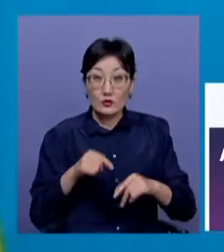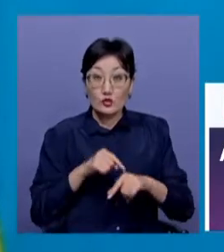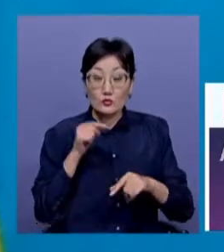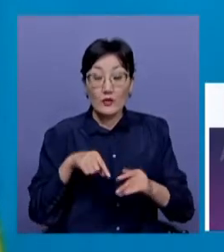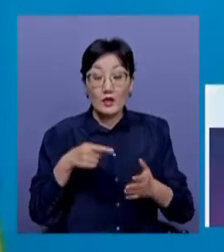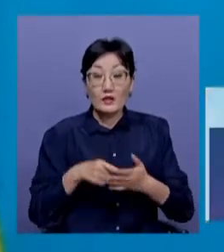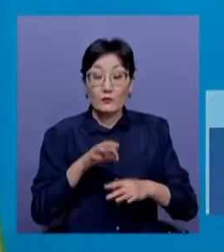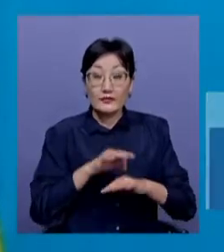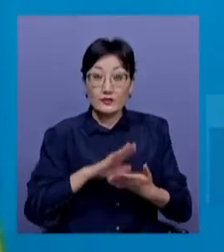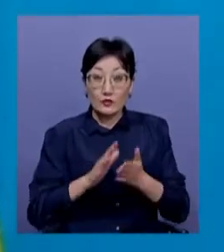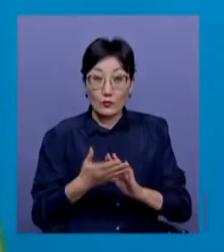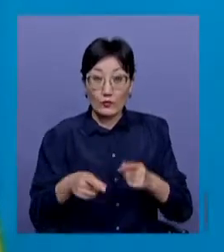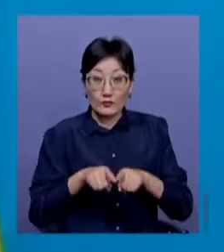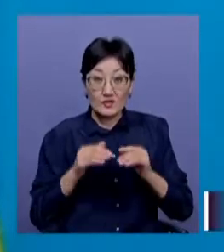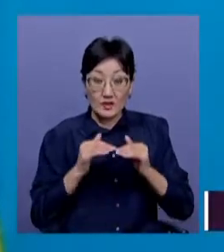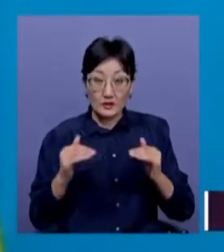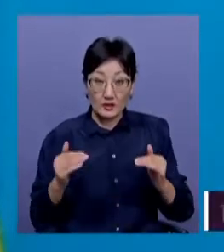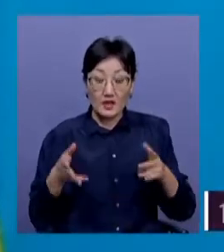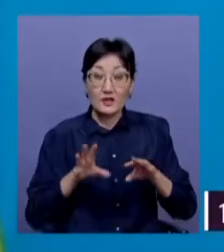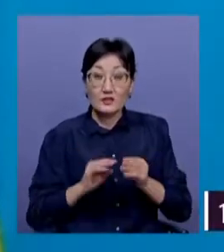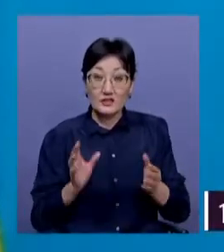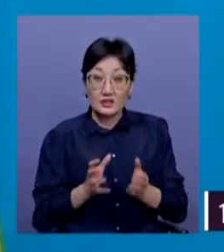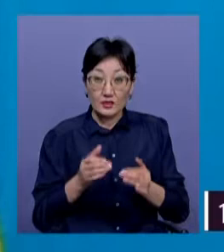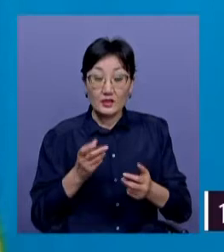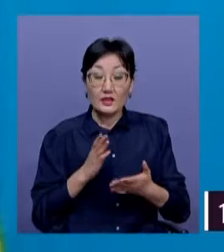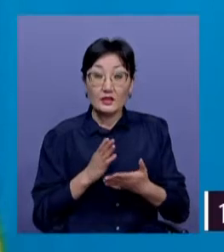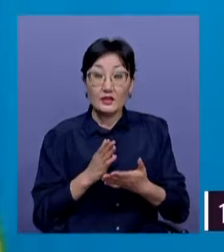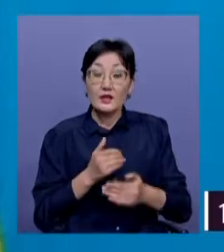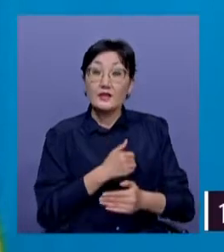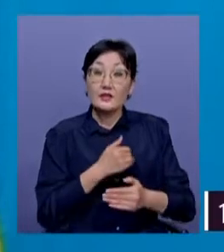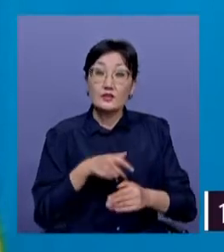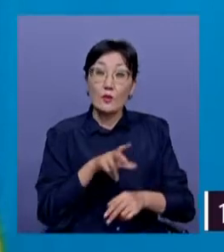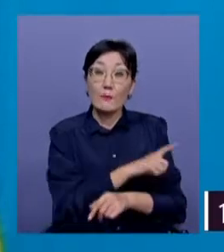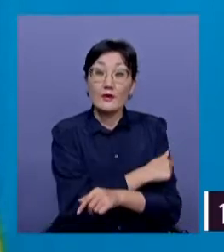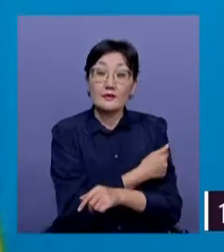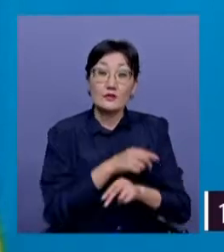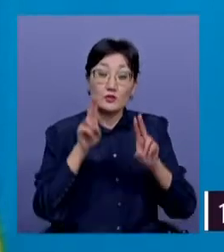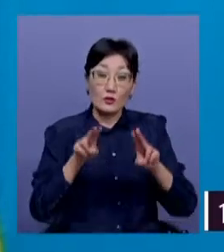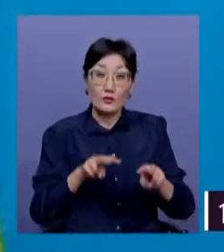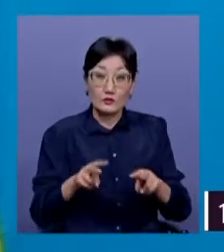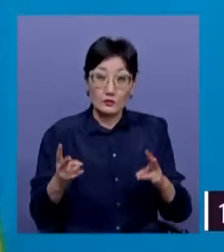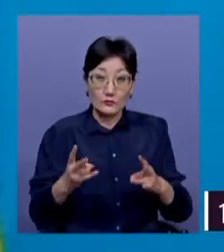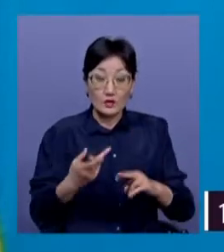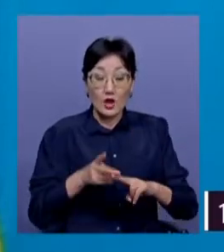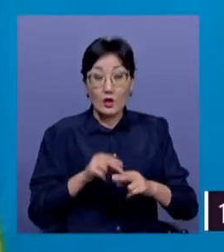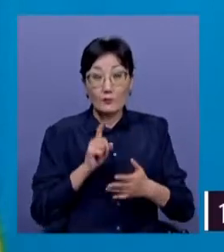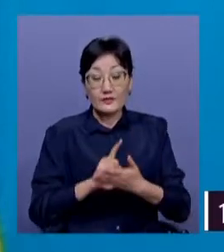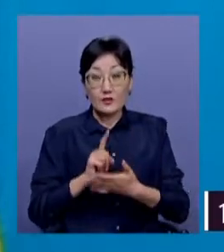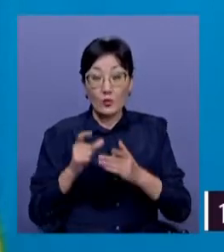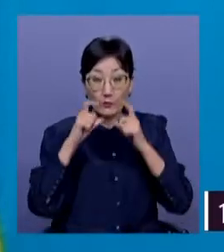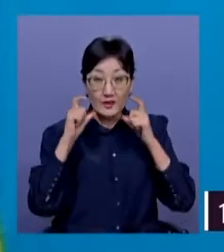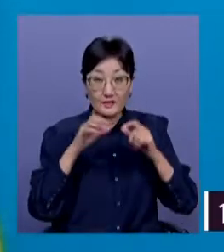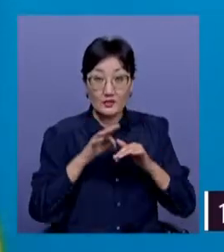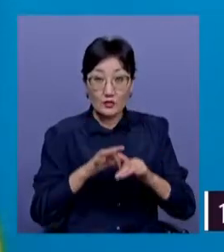Қалада эпидахуал осы деңгейде қалсын десек, санэпид қызметтің барлық талаптарын қатаң ұстануға жет. Ол міндетті түрде маска